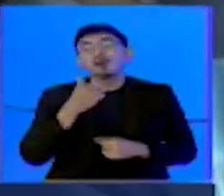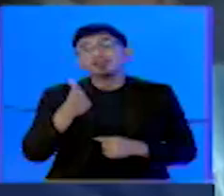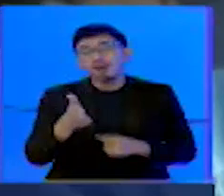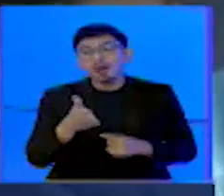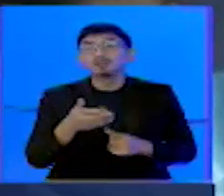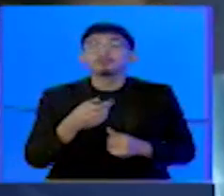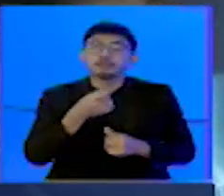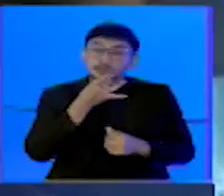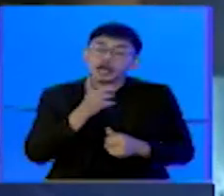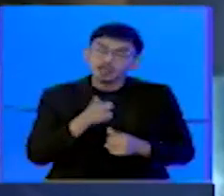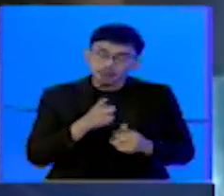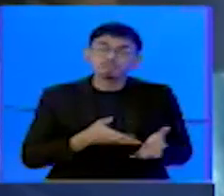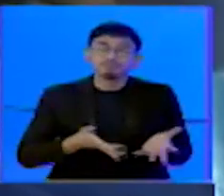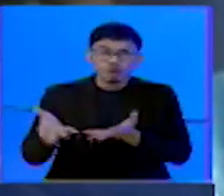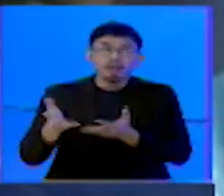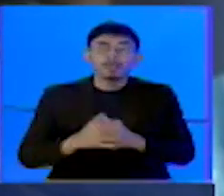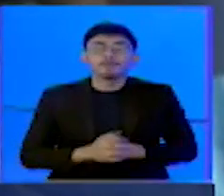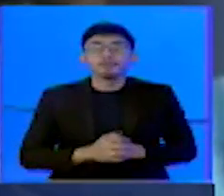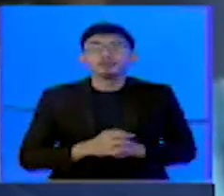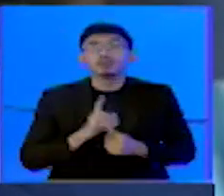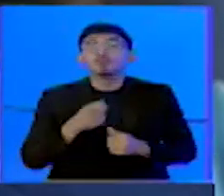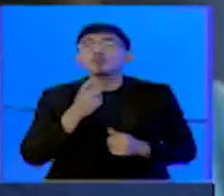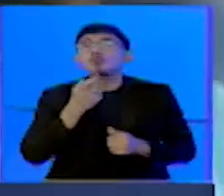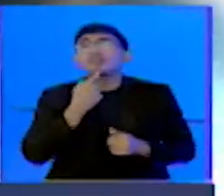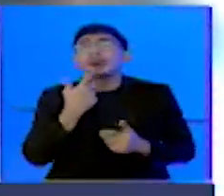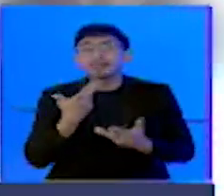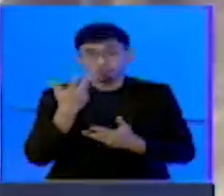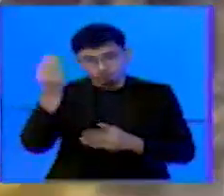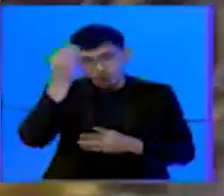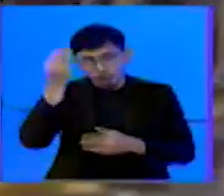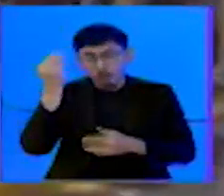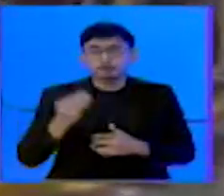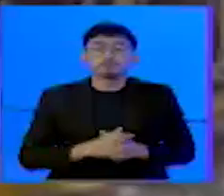Betul Pak. Tadinya mau liburan kesini ya Pak? Ya, mau cari suasana baru.